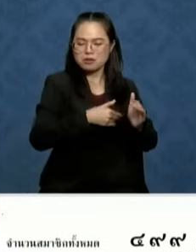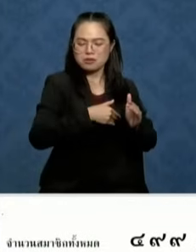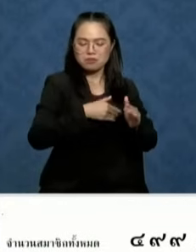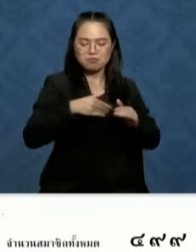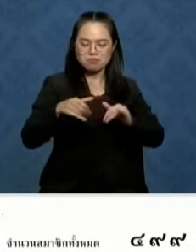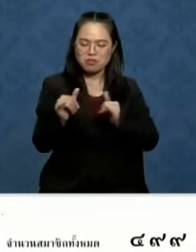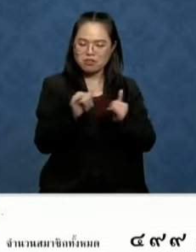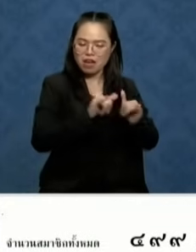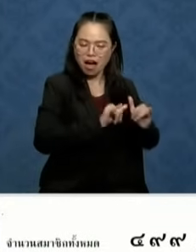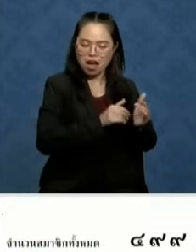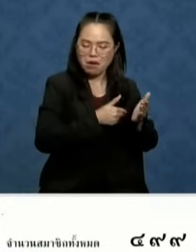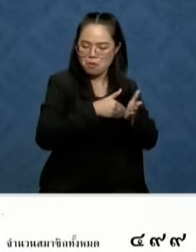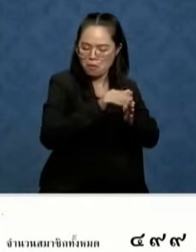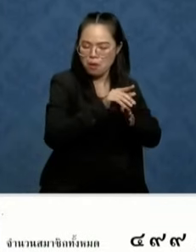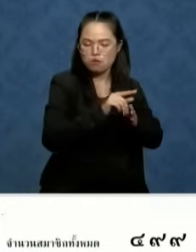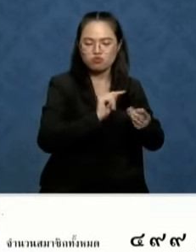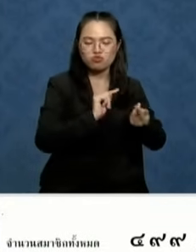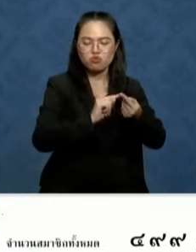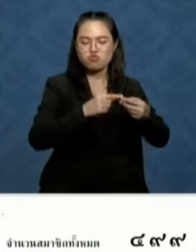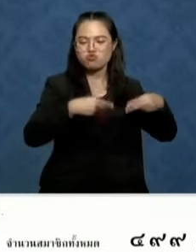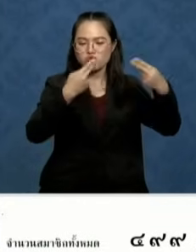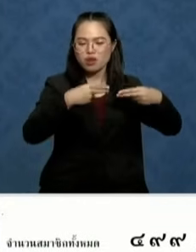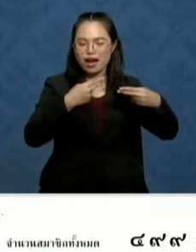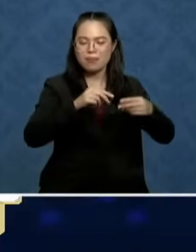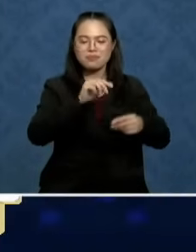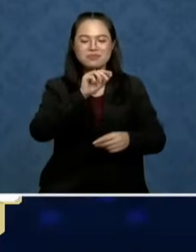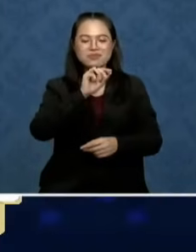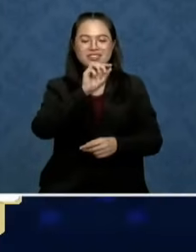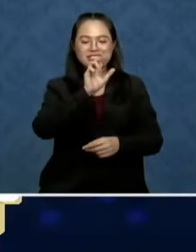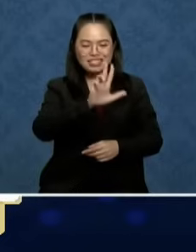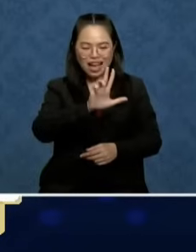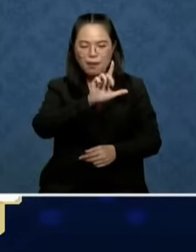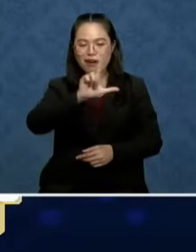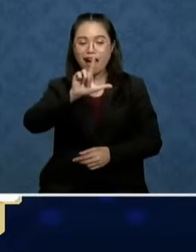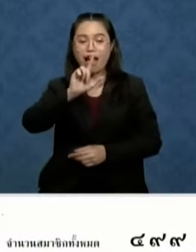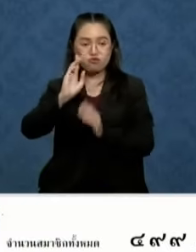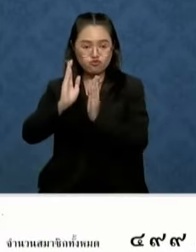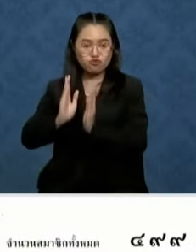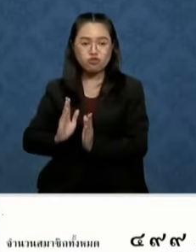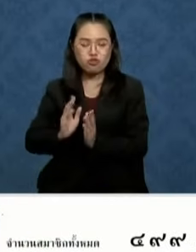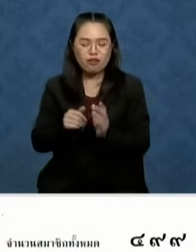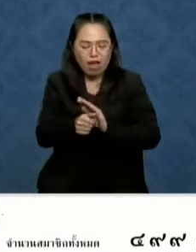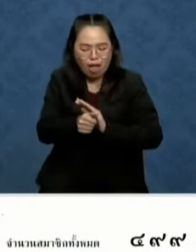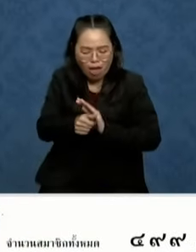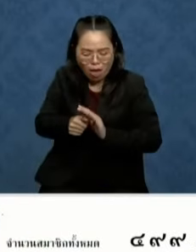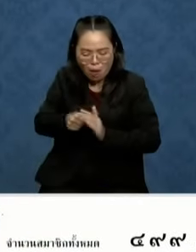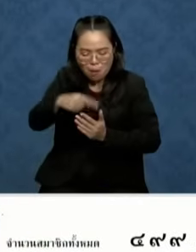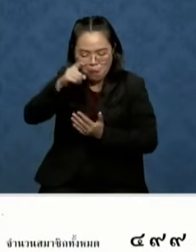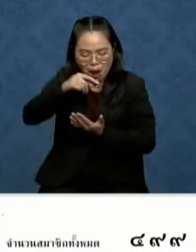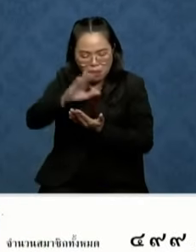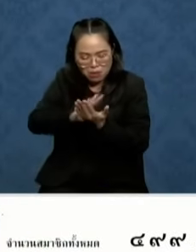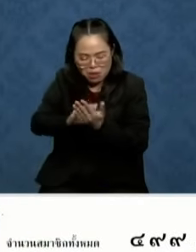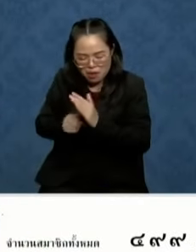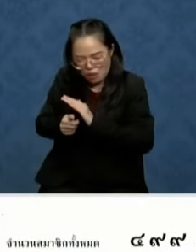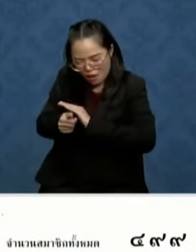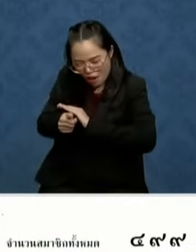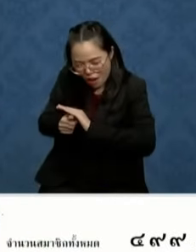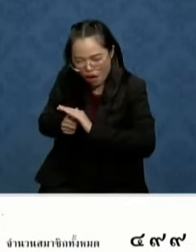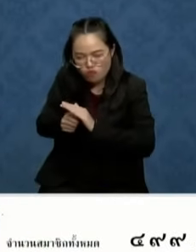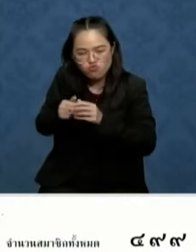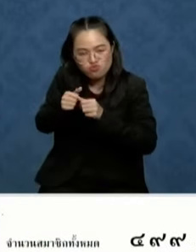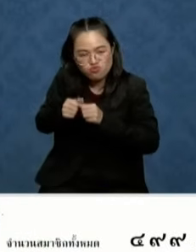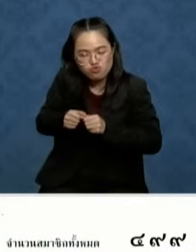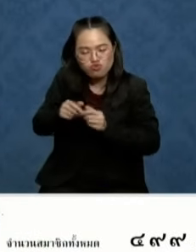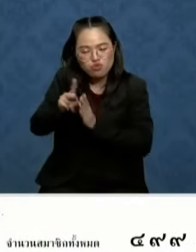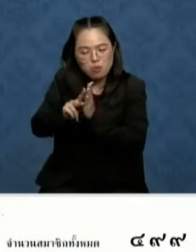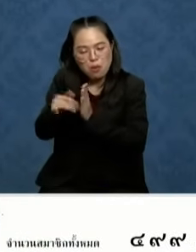3ล้านคนจำนวนนับล้านหนีมาอยู่ในประเทศไทยต้องหลบหลบซ่อนๆอย่างถูกกฎหมายบ้างไม่ถูกกฎหมายบ้